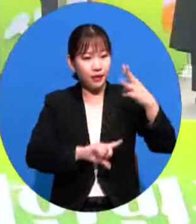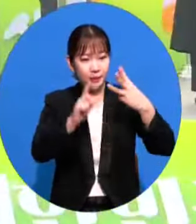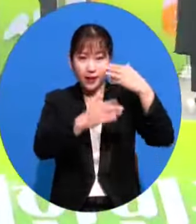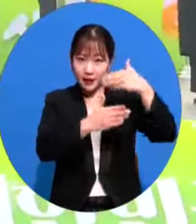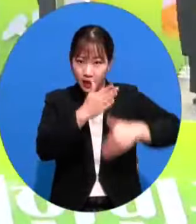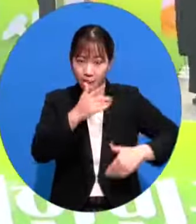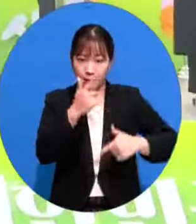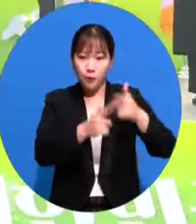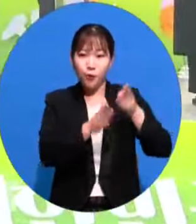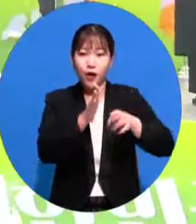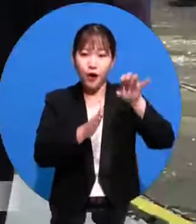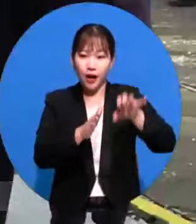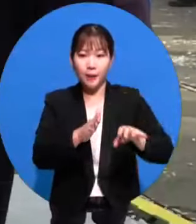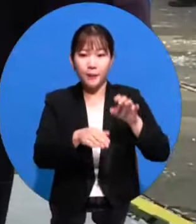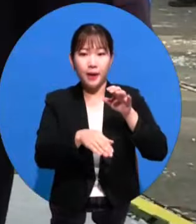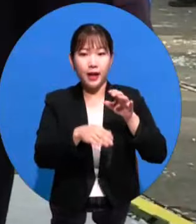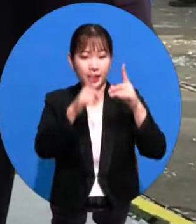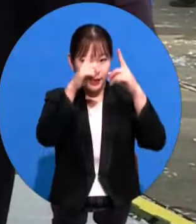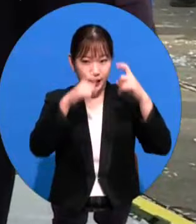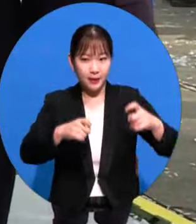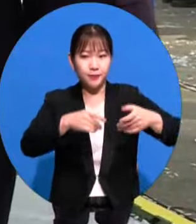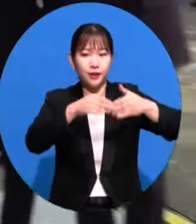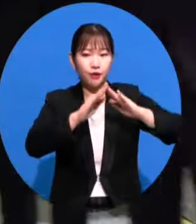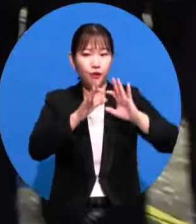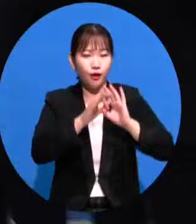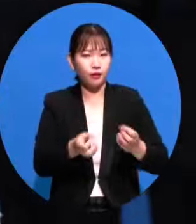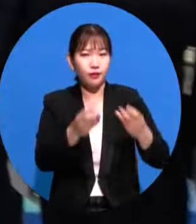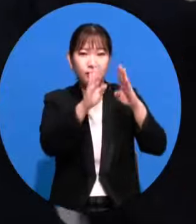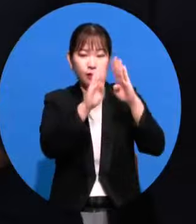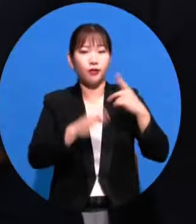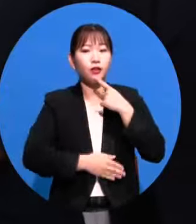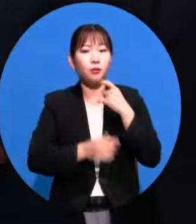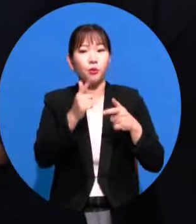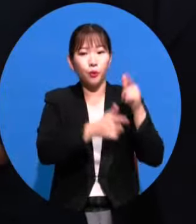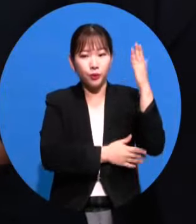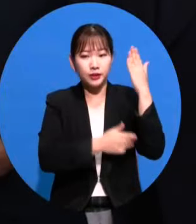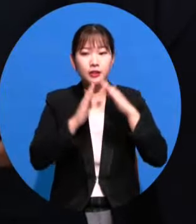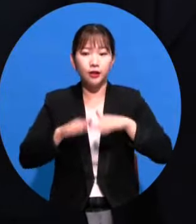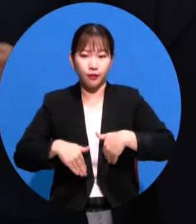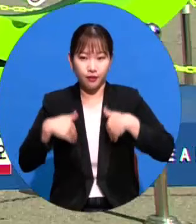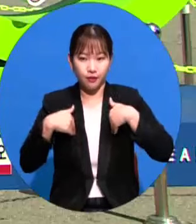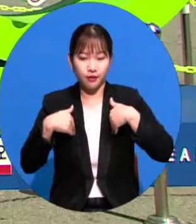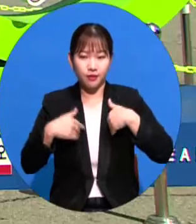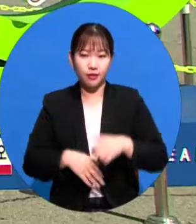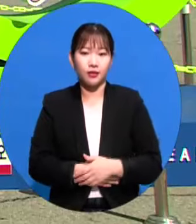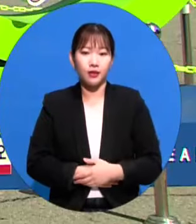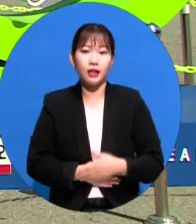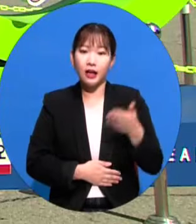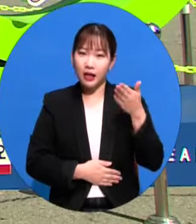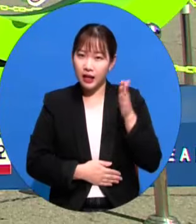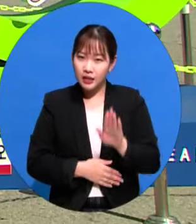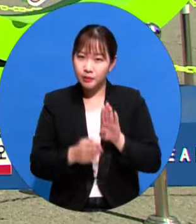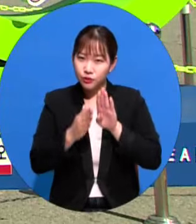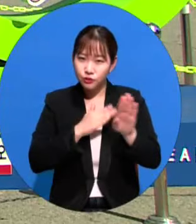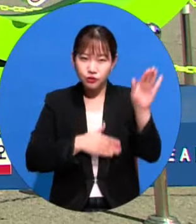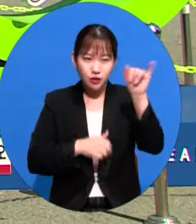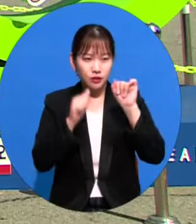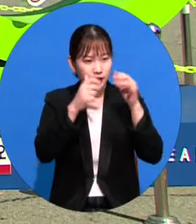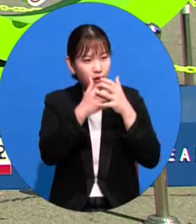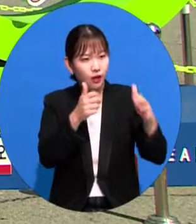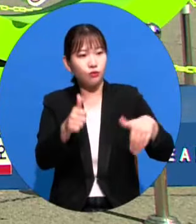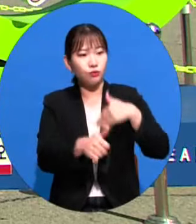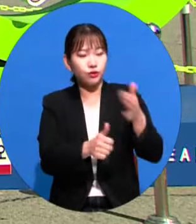앞두고 목포역 앞에 시계탑을 설치하고 관련 행사를 열었던 목포시와 전라남도. 하지만 이후 전국체전